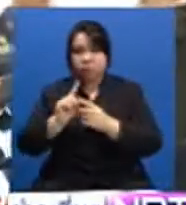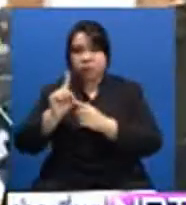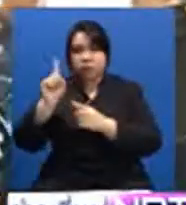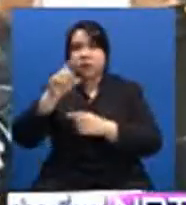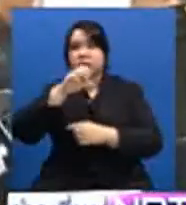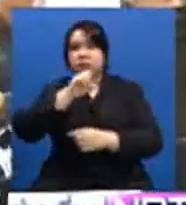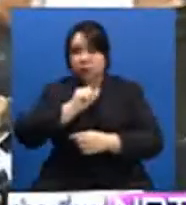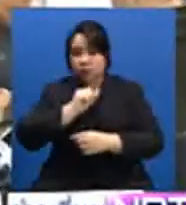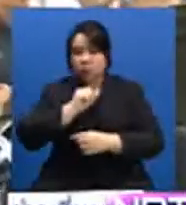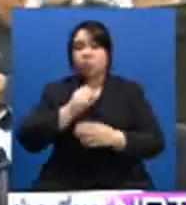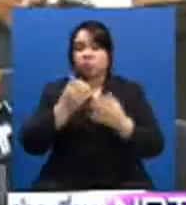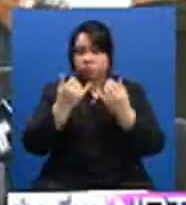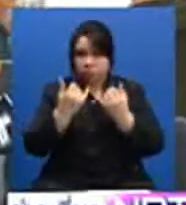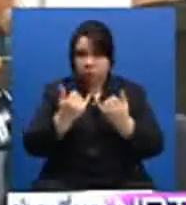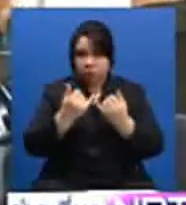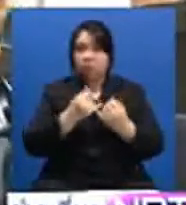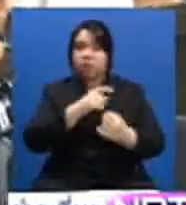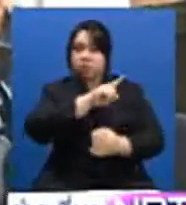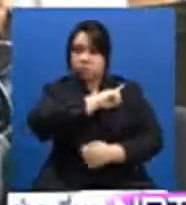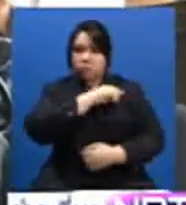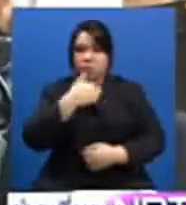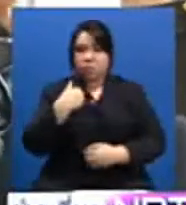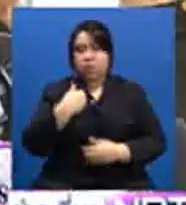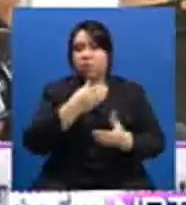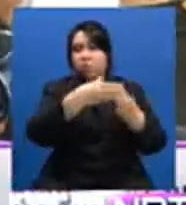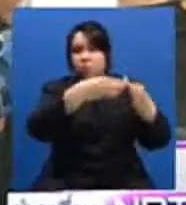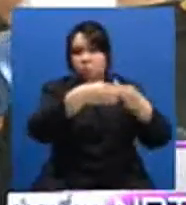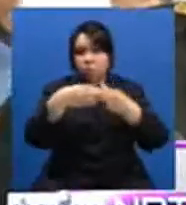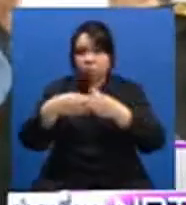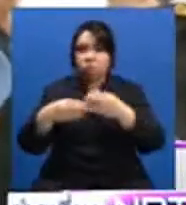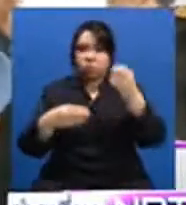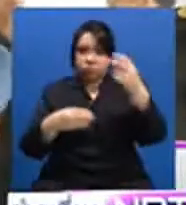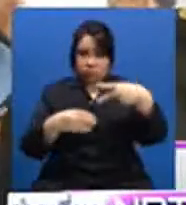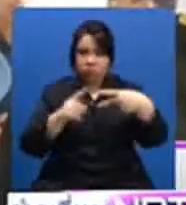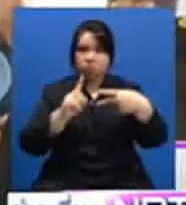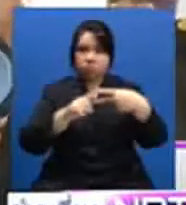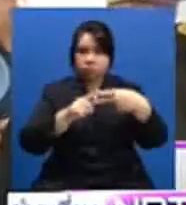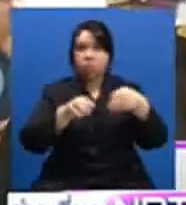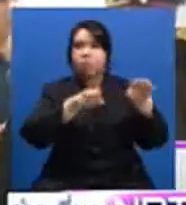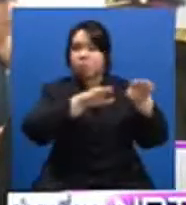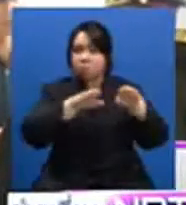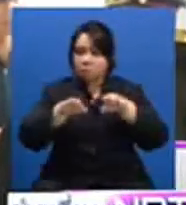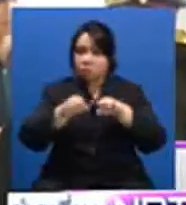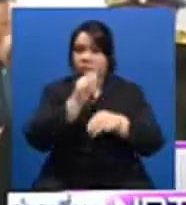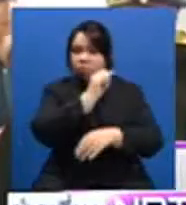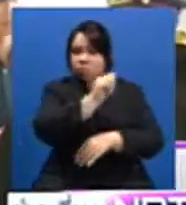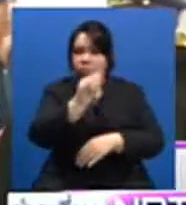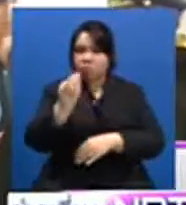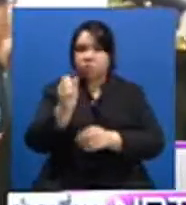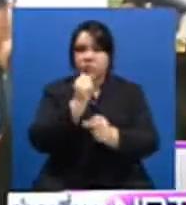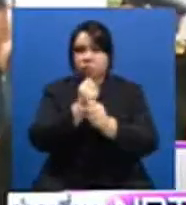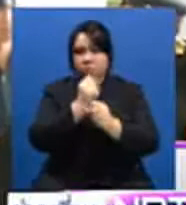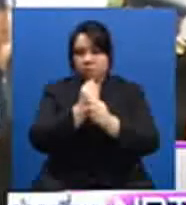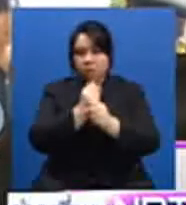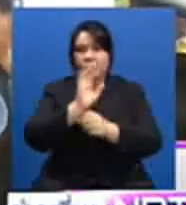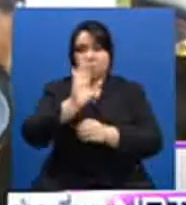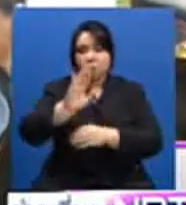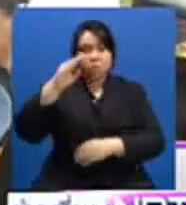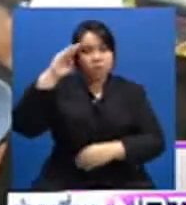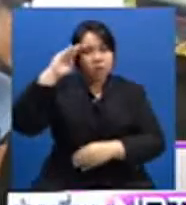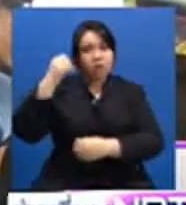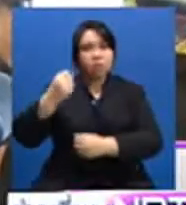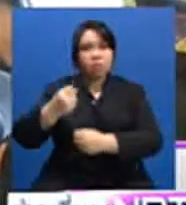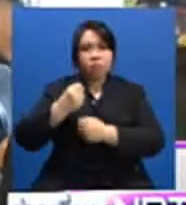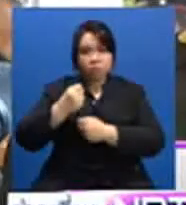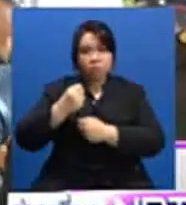ผยนะคะว่าหน้าที่ที่รับผิดชอบมี2ส่วนหลักคือการเตรียมกำลังให้พร้อมกับทุกภารกิจของกองทัพบกและรักษาความสง